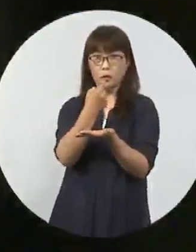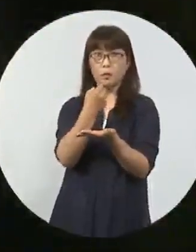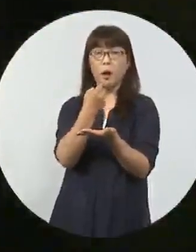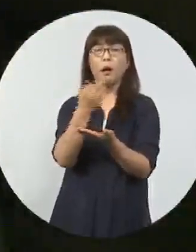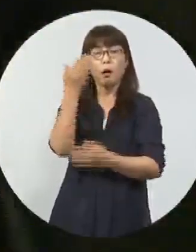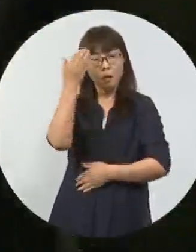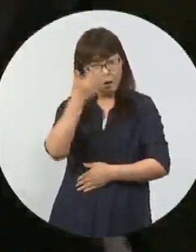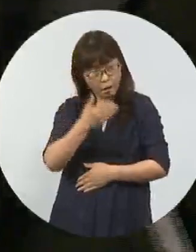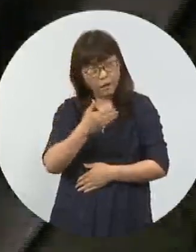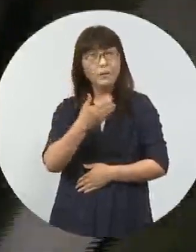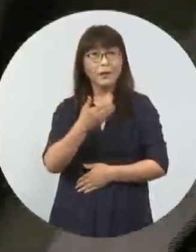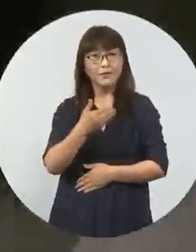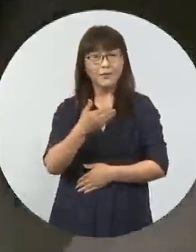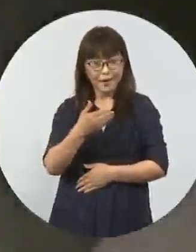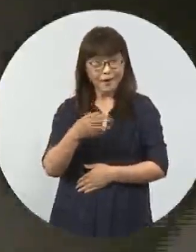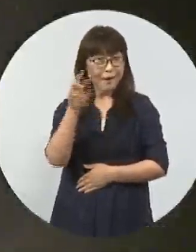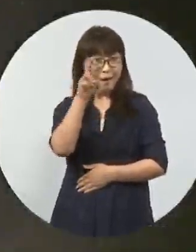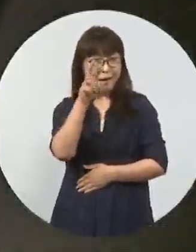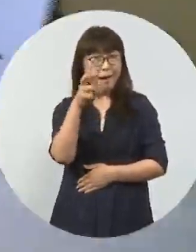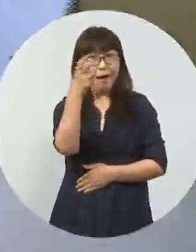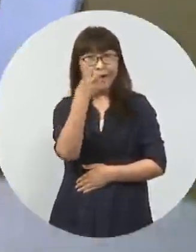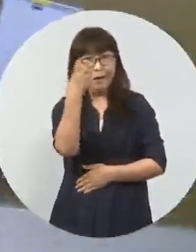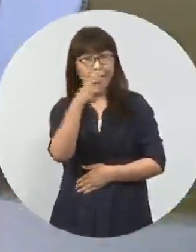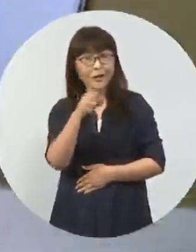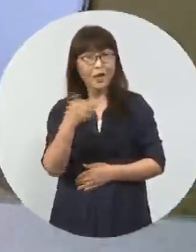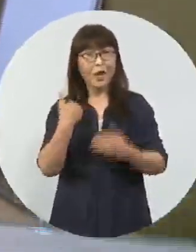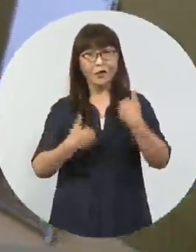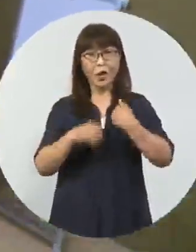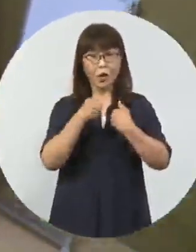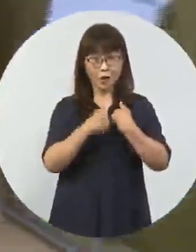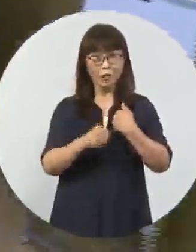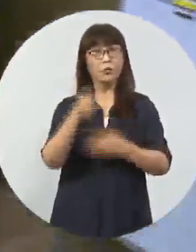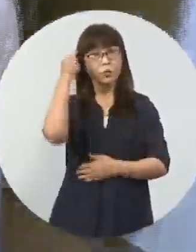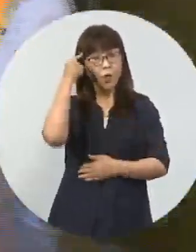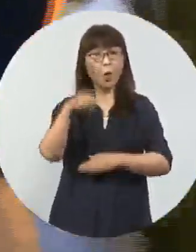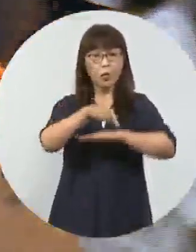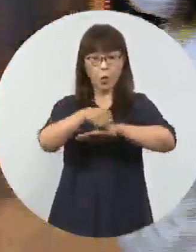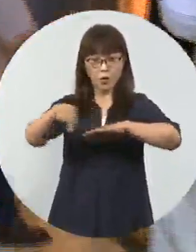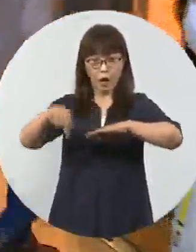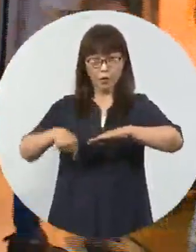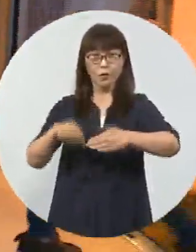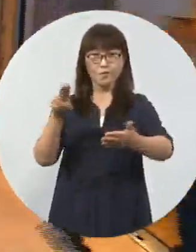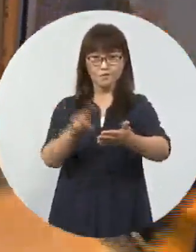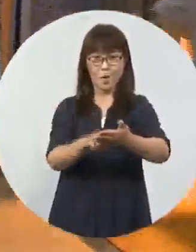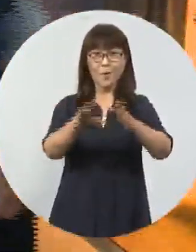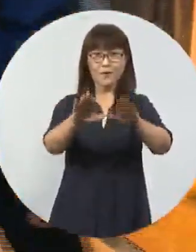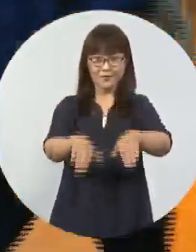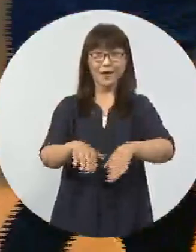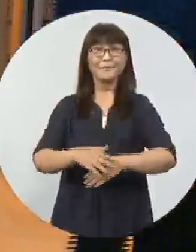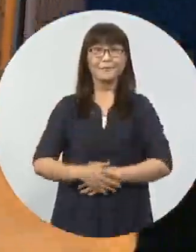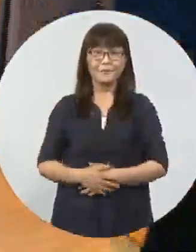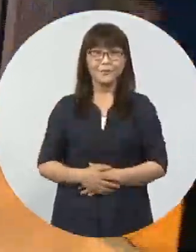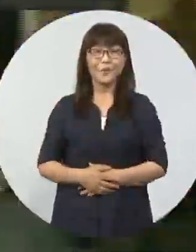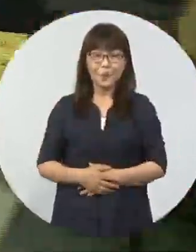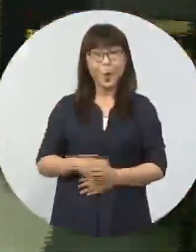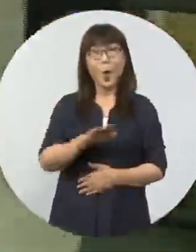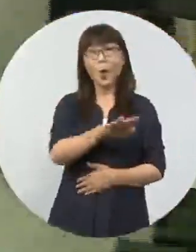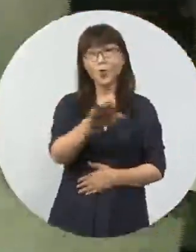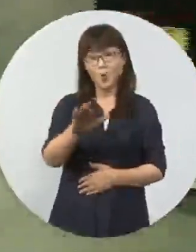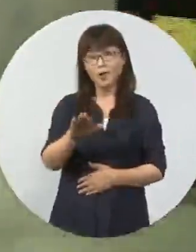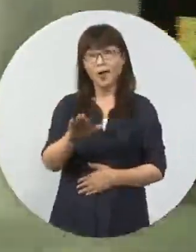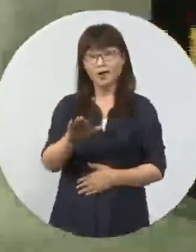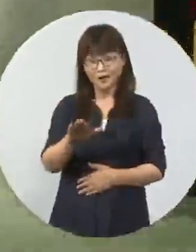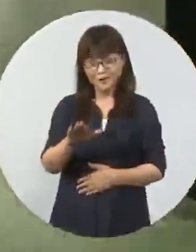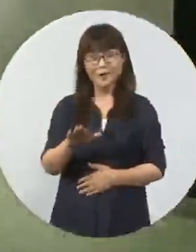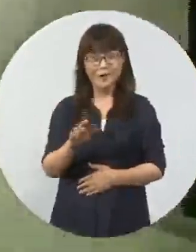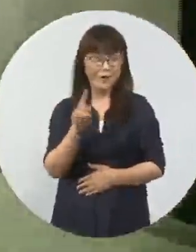検して見させたら面白いんじゃないかっていうことで、この企画考えました。 はい、ちなみに今日参加するお子さんたちに